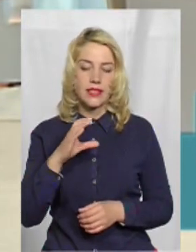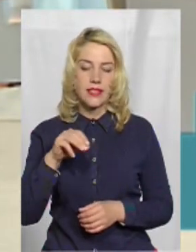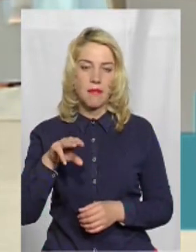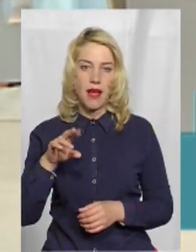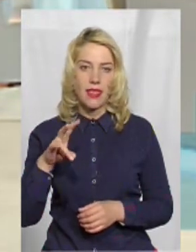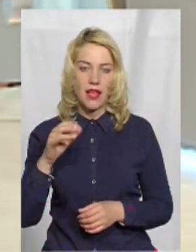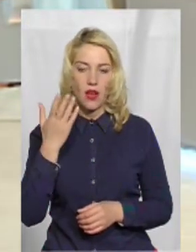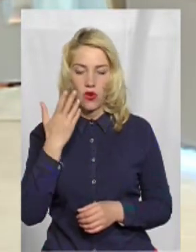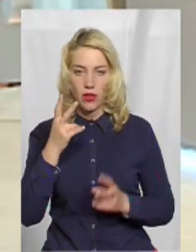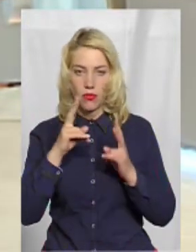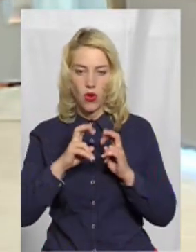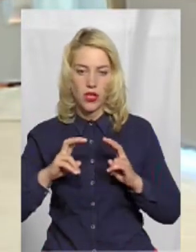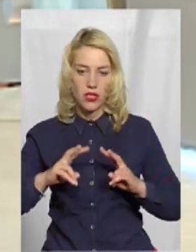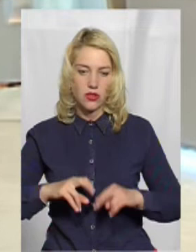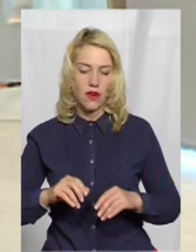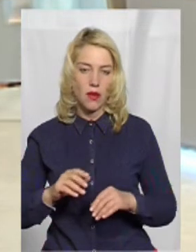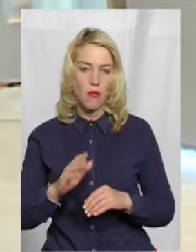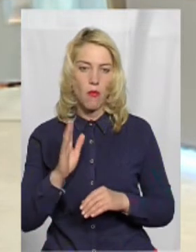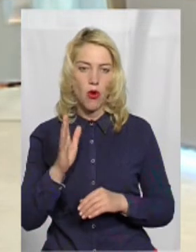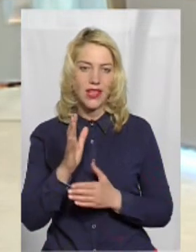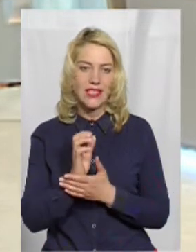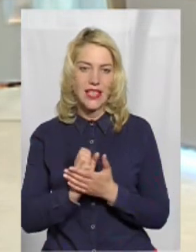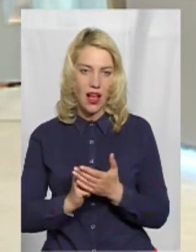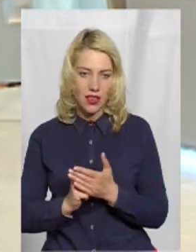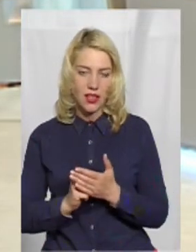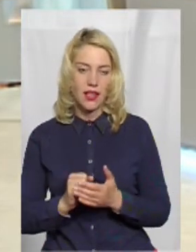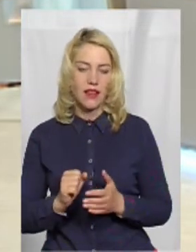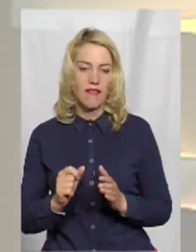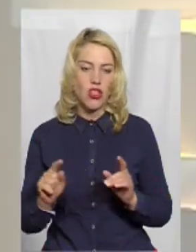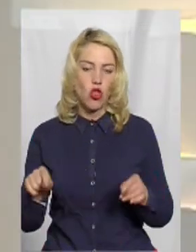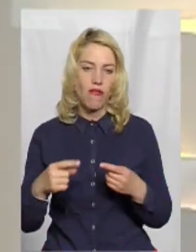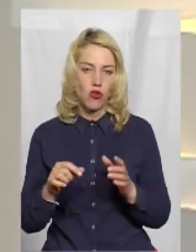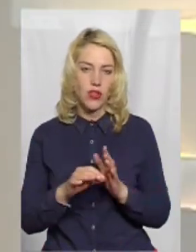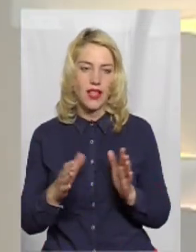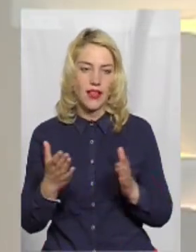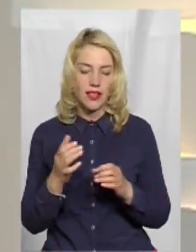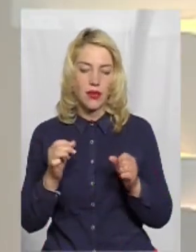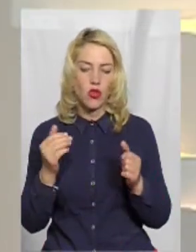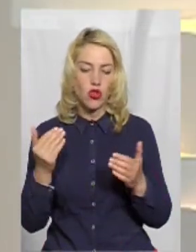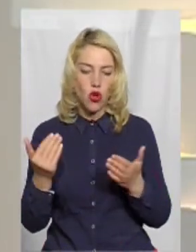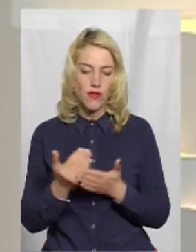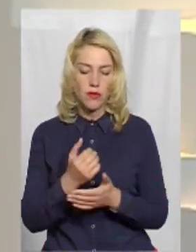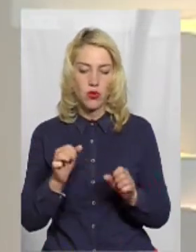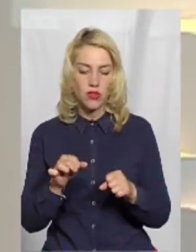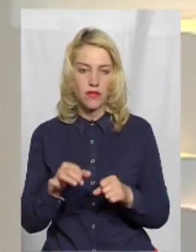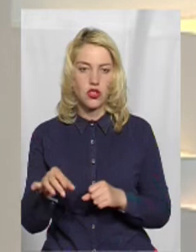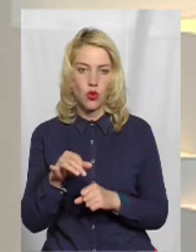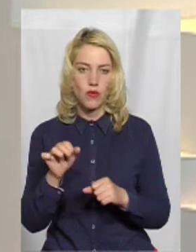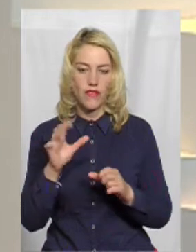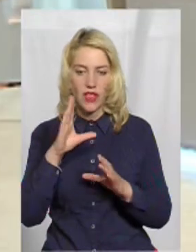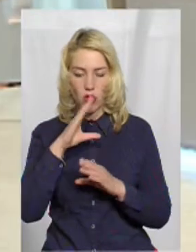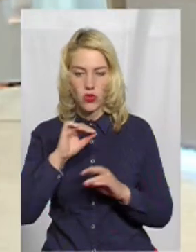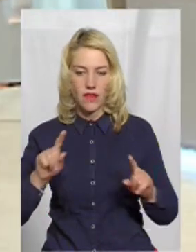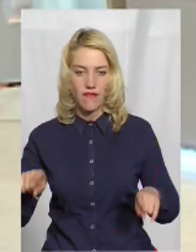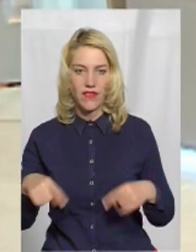коли проаналізували потенціал відновлюваної енергетики, от які нові можливості в області вдалося відкрити? Ну, я сказав би